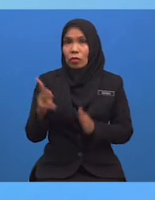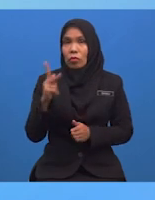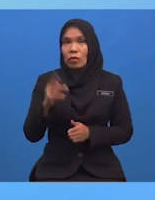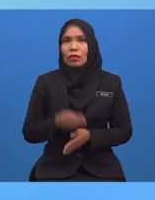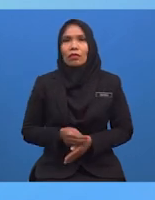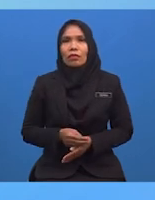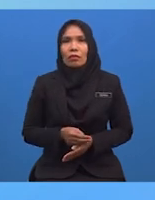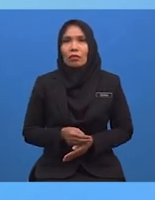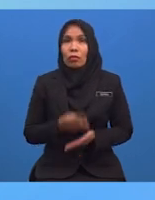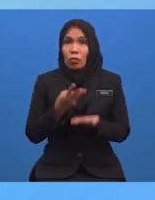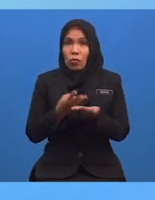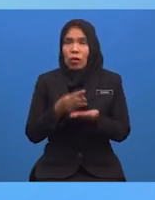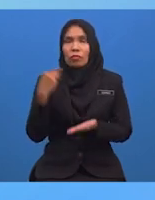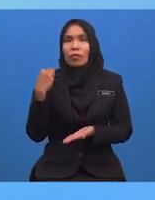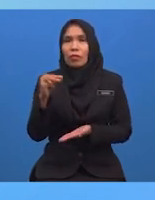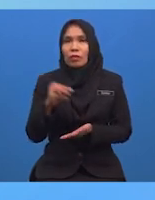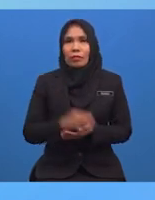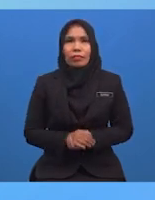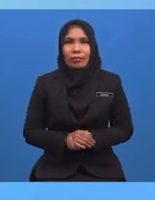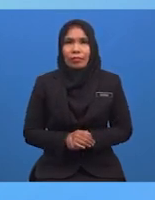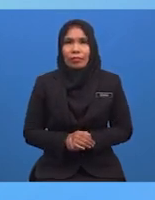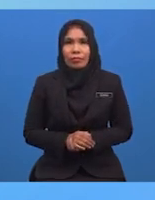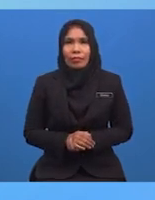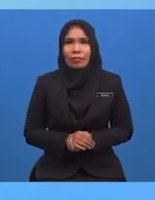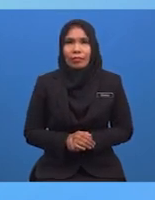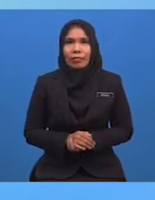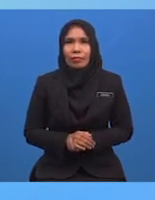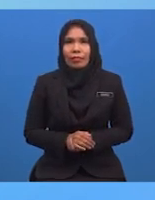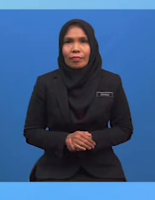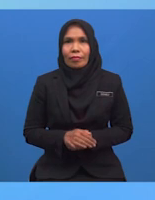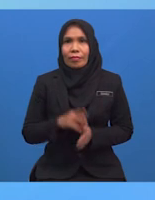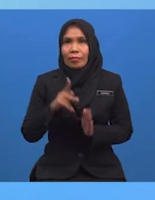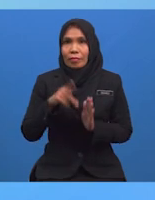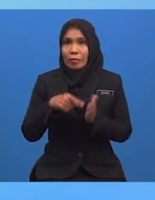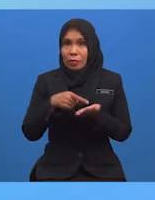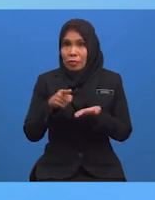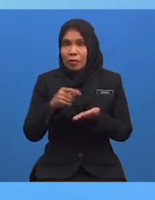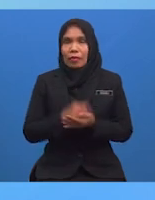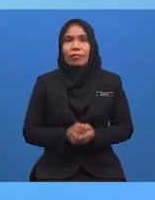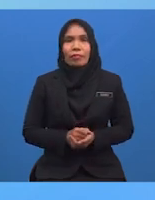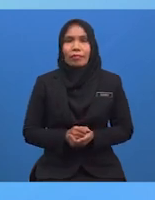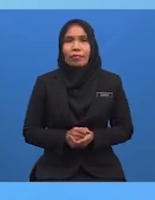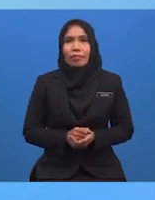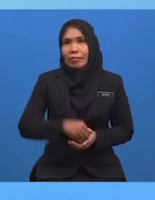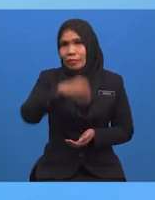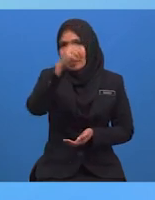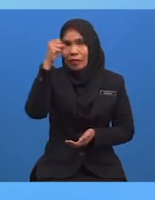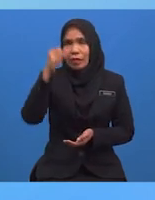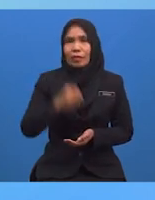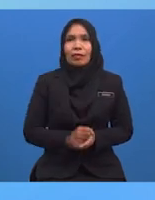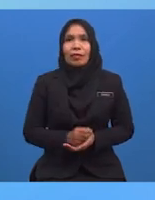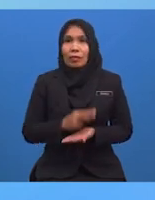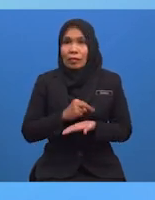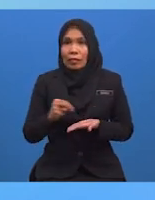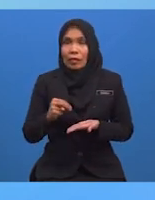juga ialah orang yang menjadi pemiutang, kerana nilai wang bayaran balik yang mereka